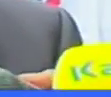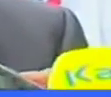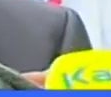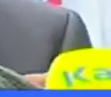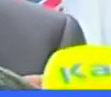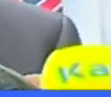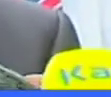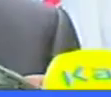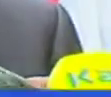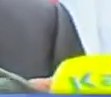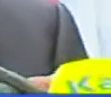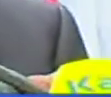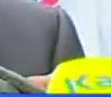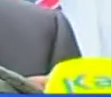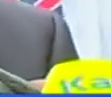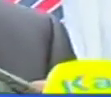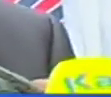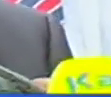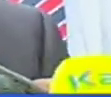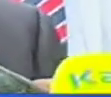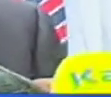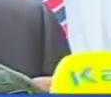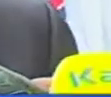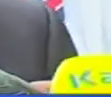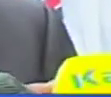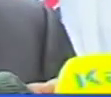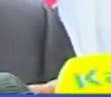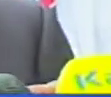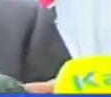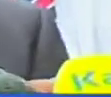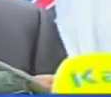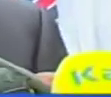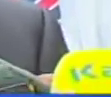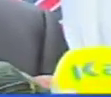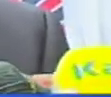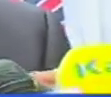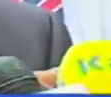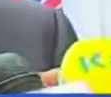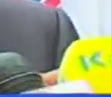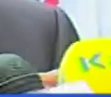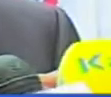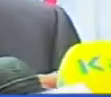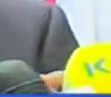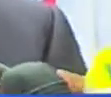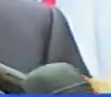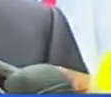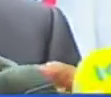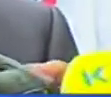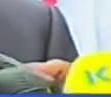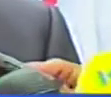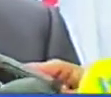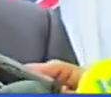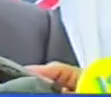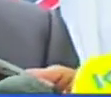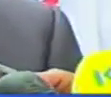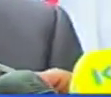to serve my people. And I have a commitment that God willing, God gives me the time to serve them with all my